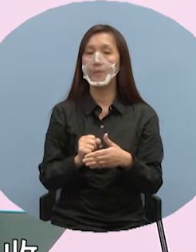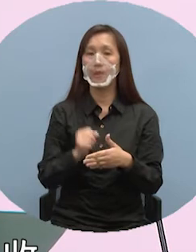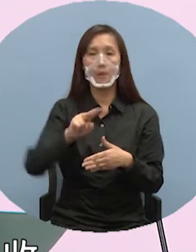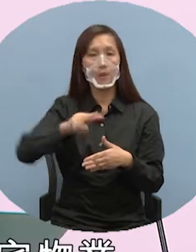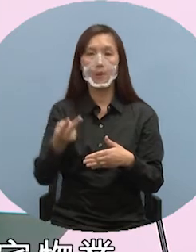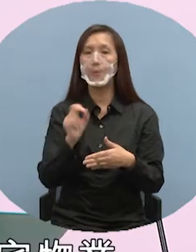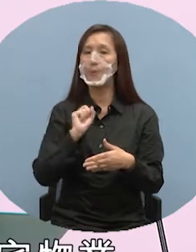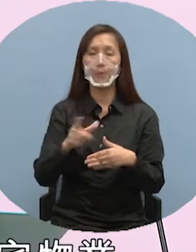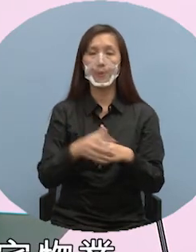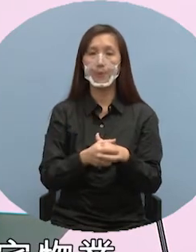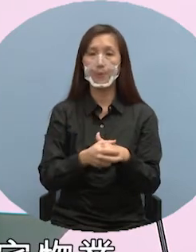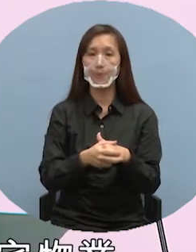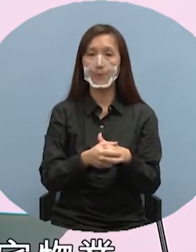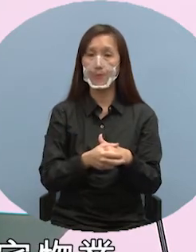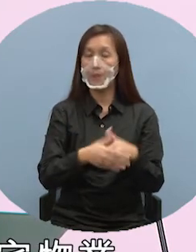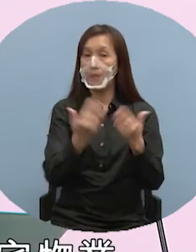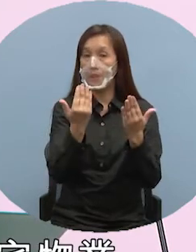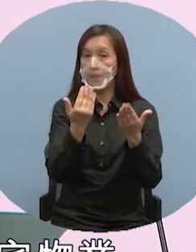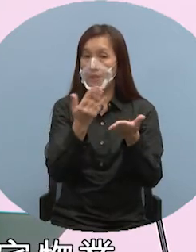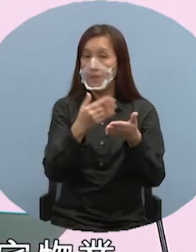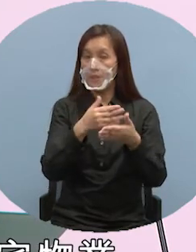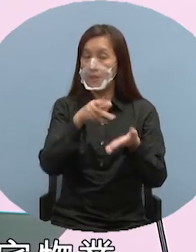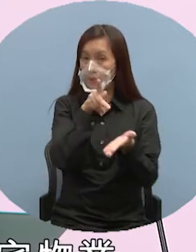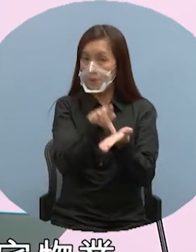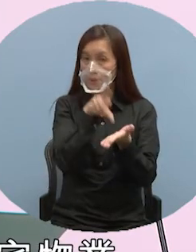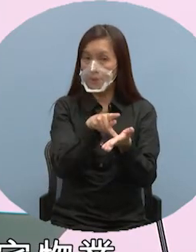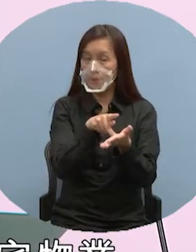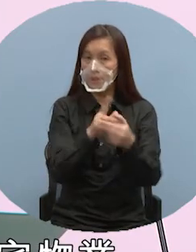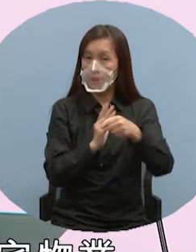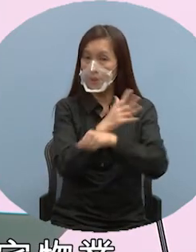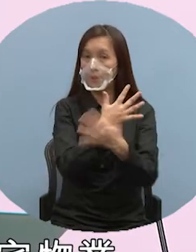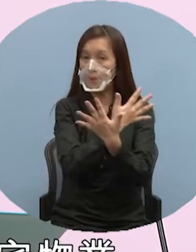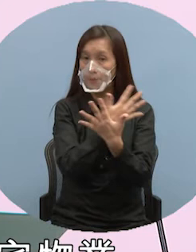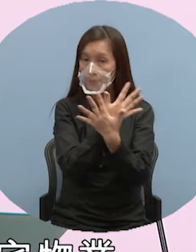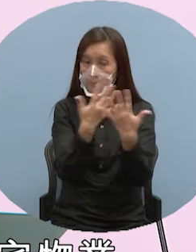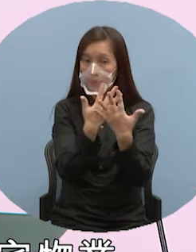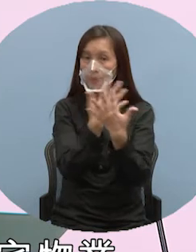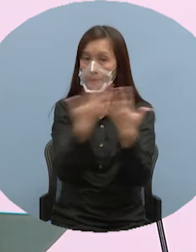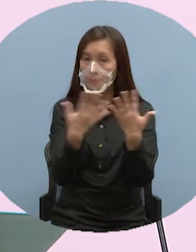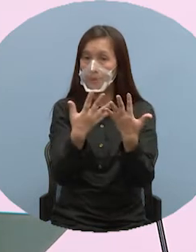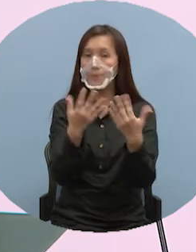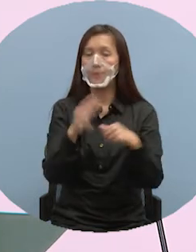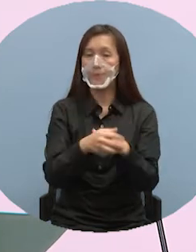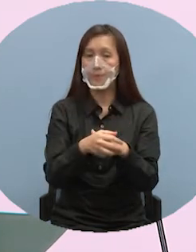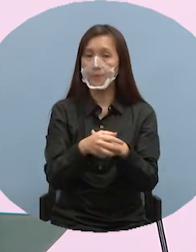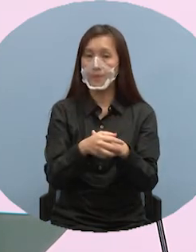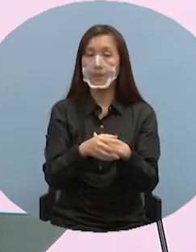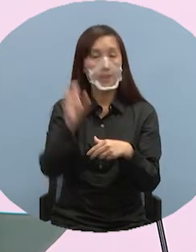變。應課稅差餉租值超過55萬元的住宅物業，則建